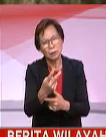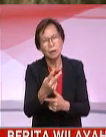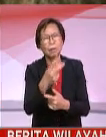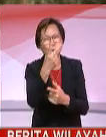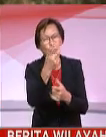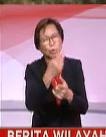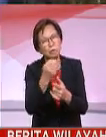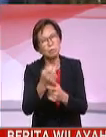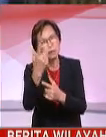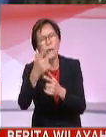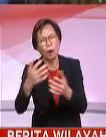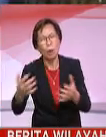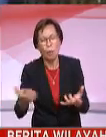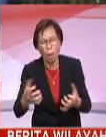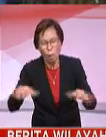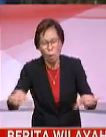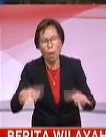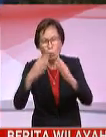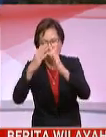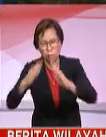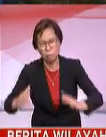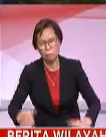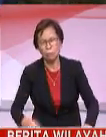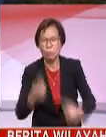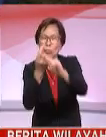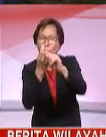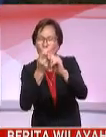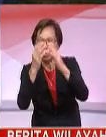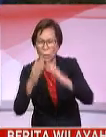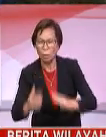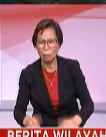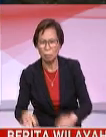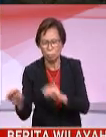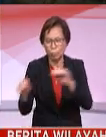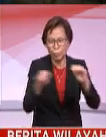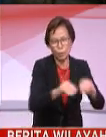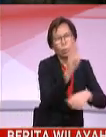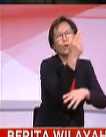ni. Takut juga lah. Berapa kali dah pindah dalam hutan?